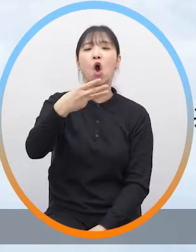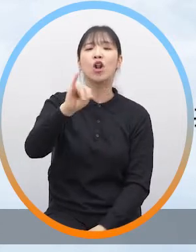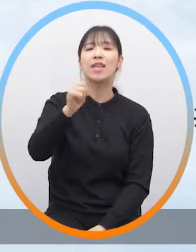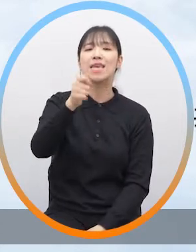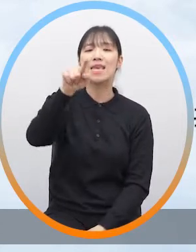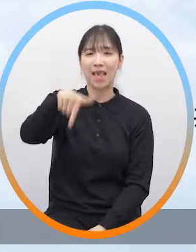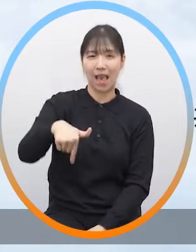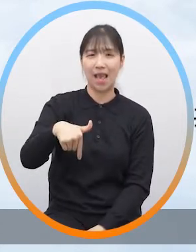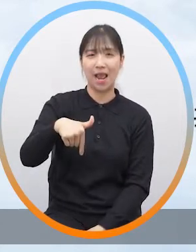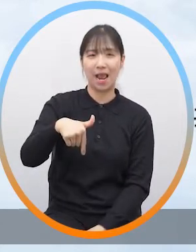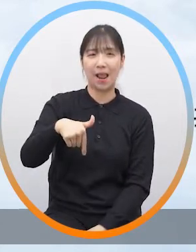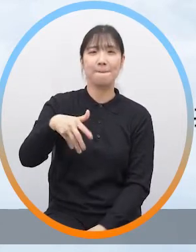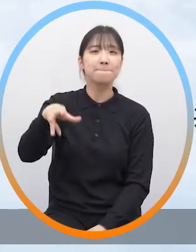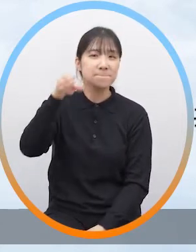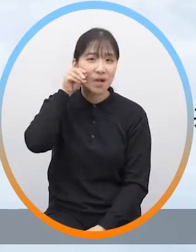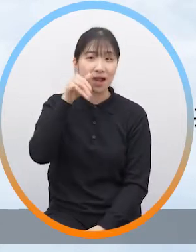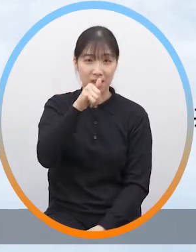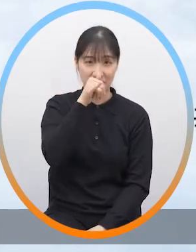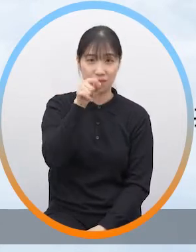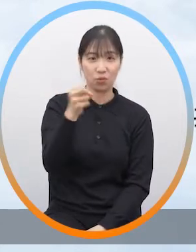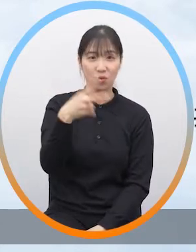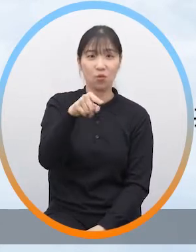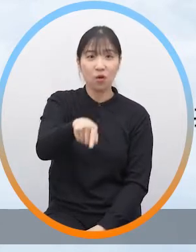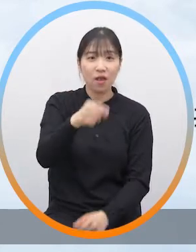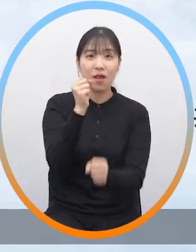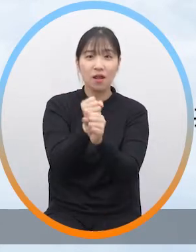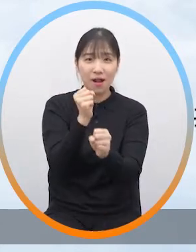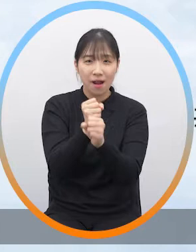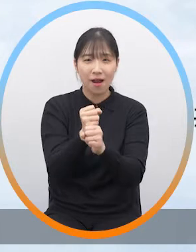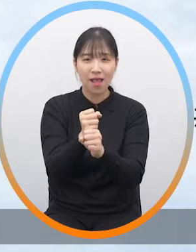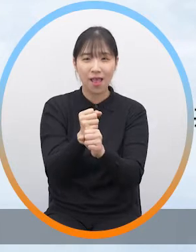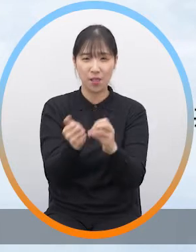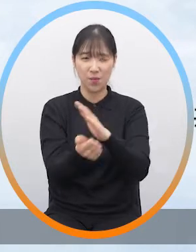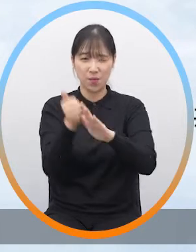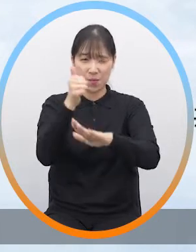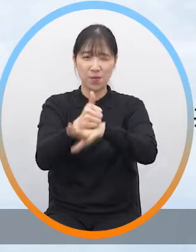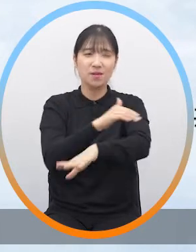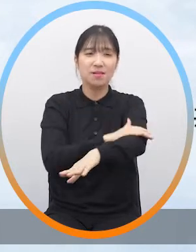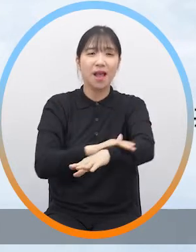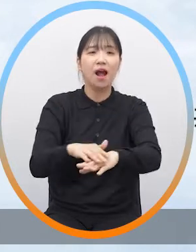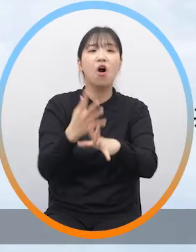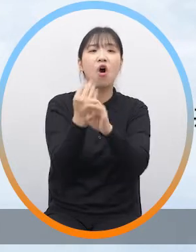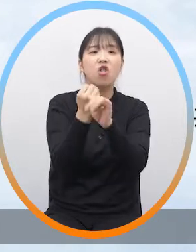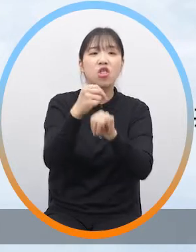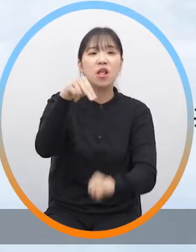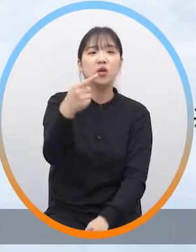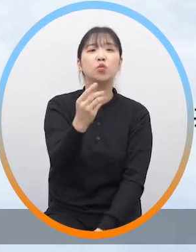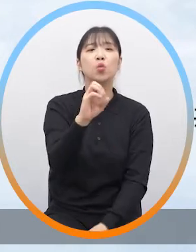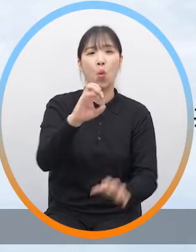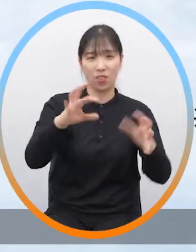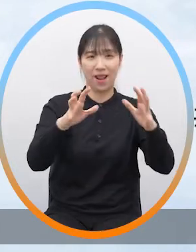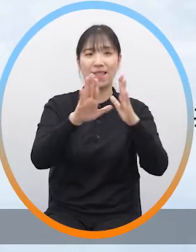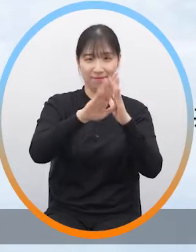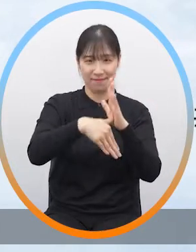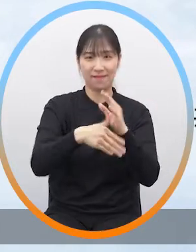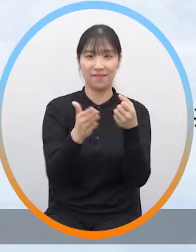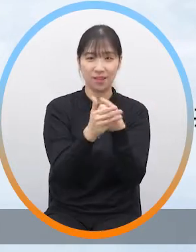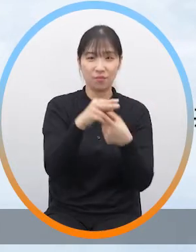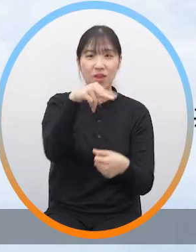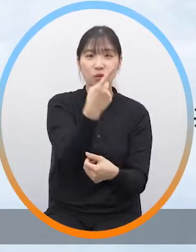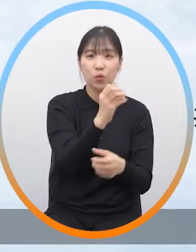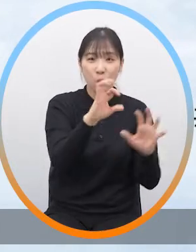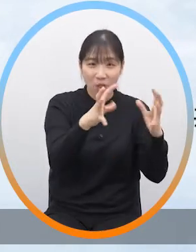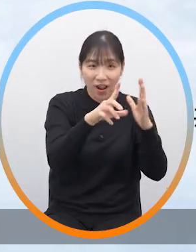나라입니다. 그리고 이 성리학이 집대성된 시기가 송나라 때입니다. 그래서 송나라